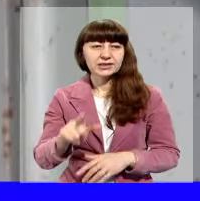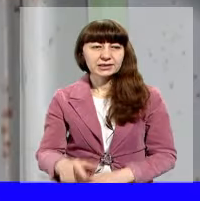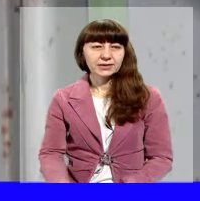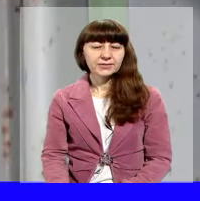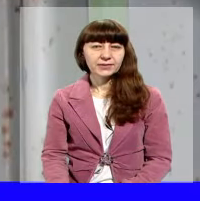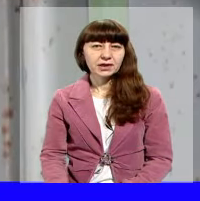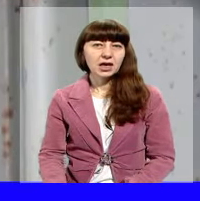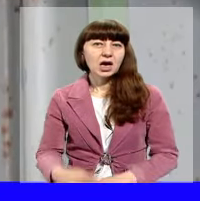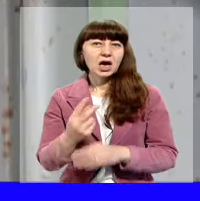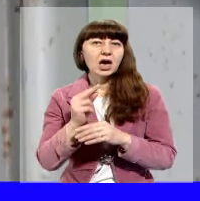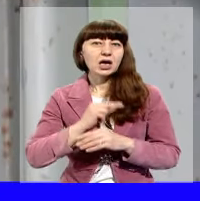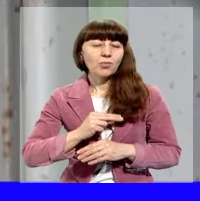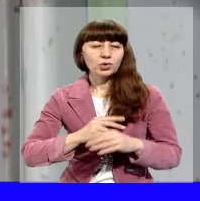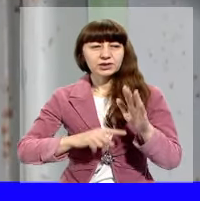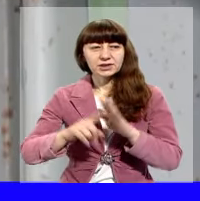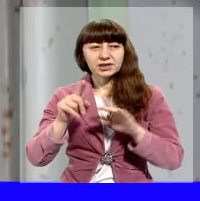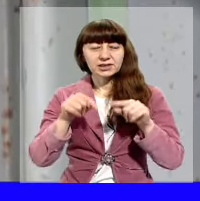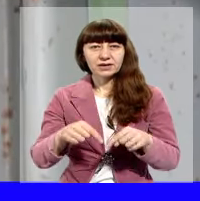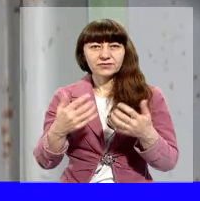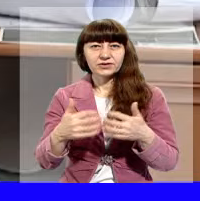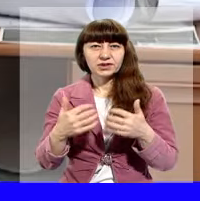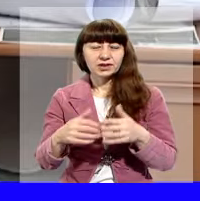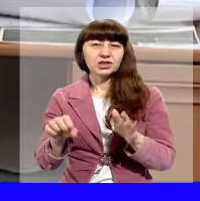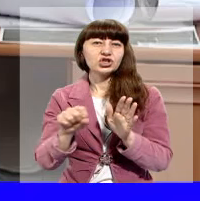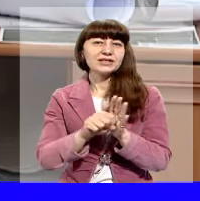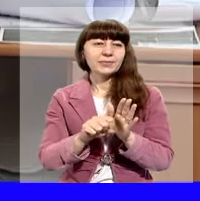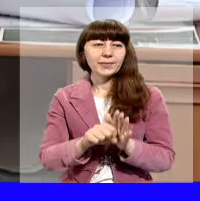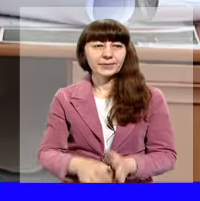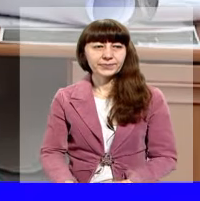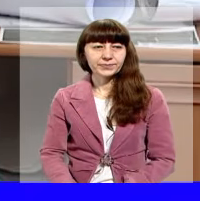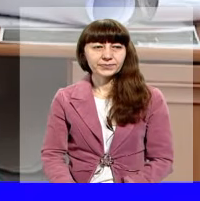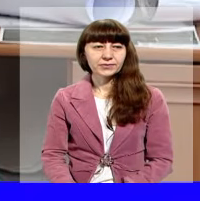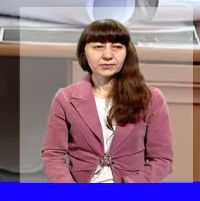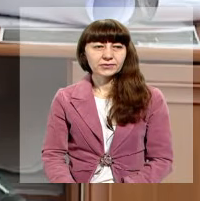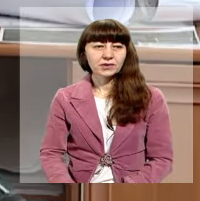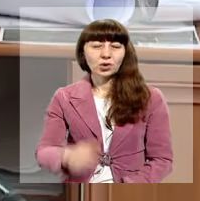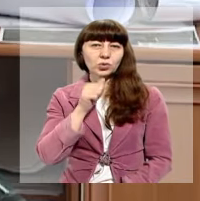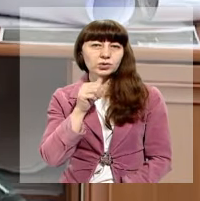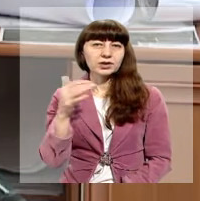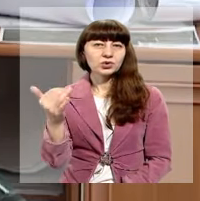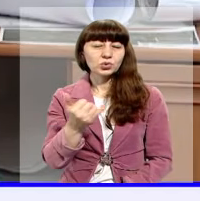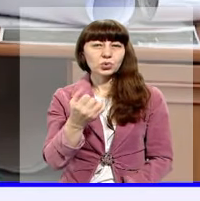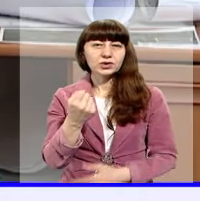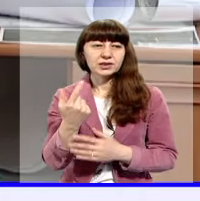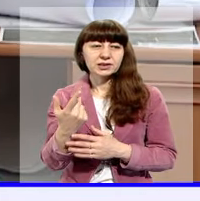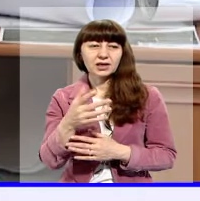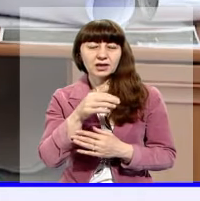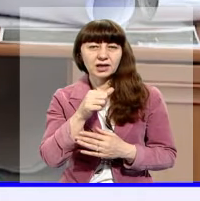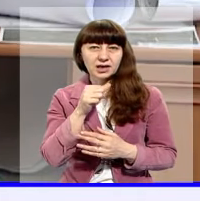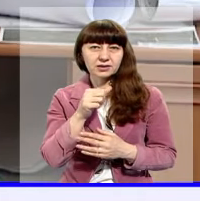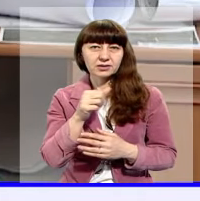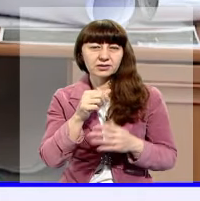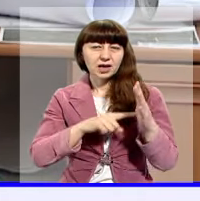суды сорып алатын құрылғы тексерістен сапалы өткен. Қостанай су уже несколько лет. Өткен жылы жоспарда болған станция